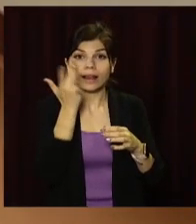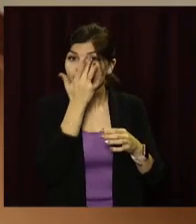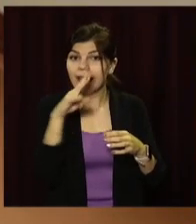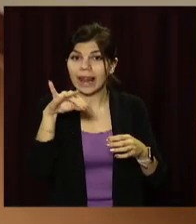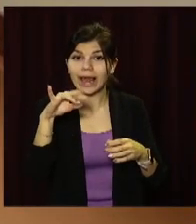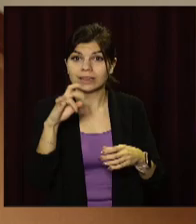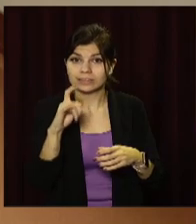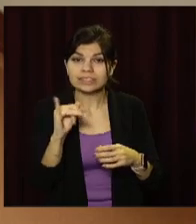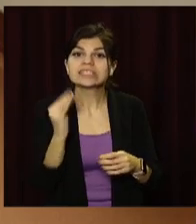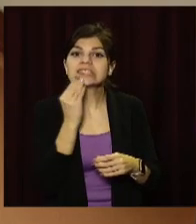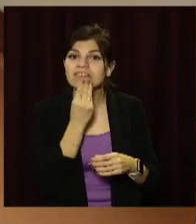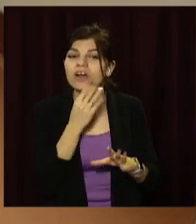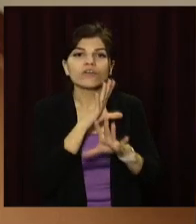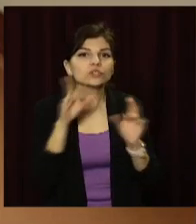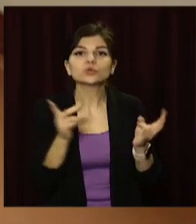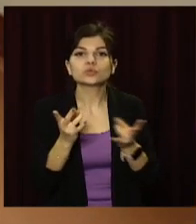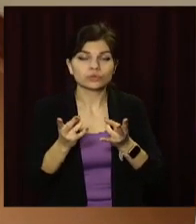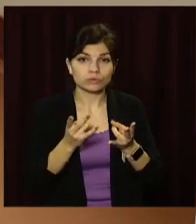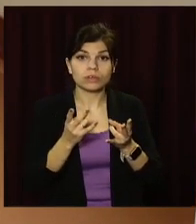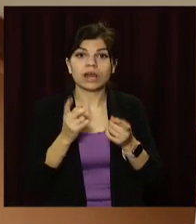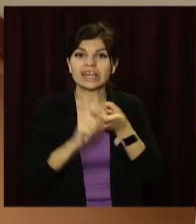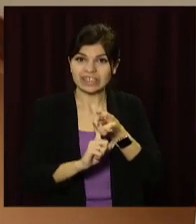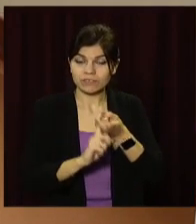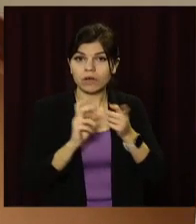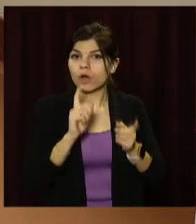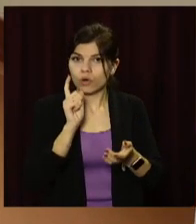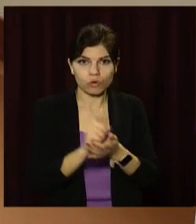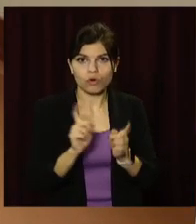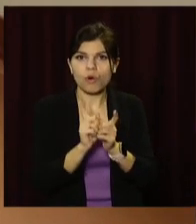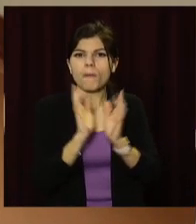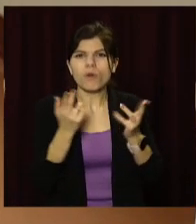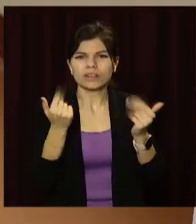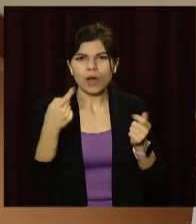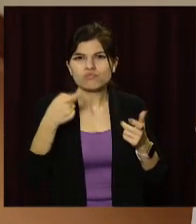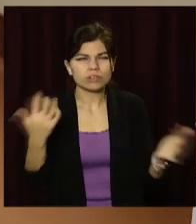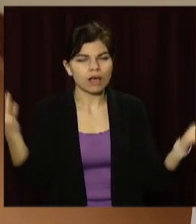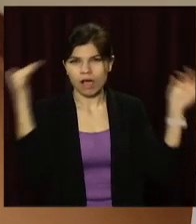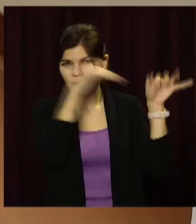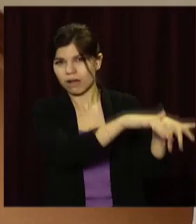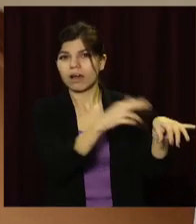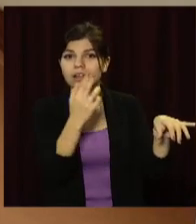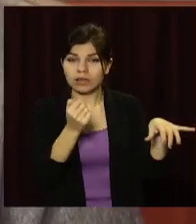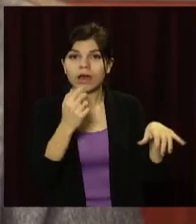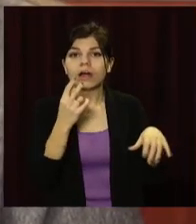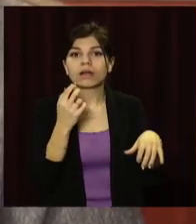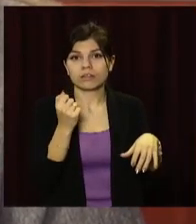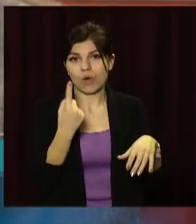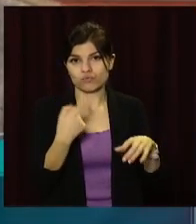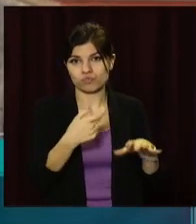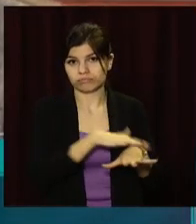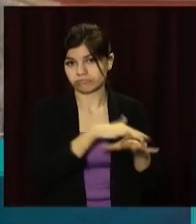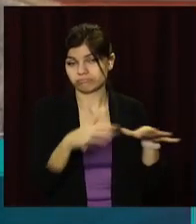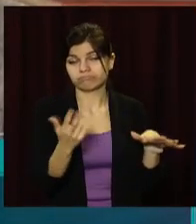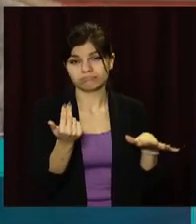засоби індивідуального захисту все одно опиняться вкупі з усіма іншими відходами на одному смітнику. На жаль,